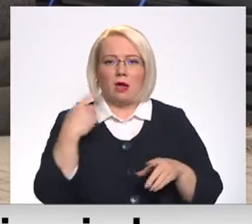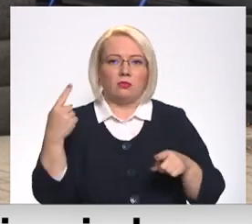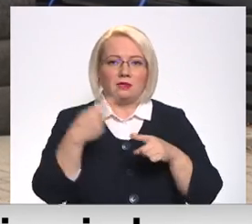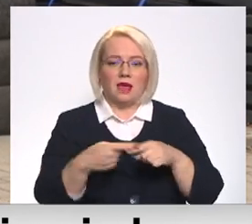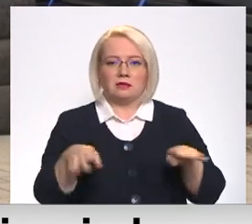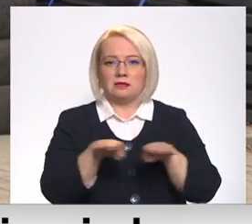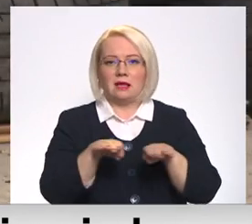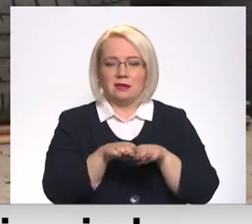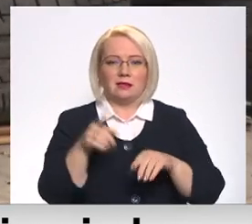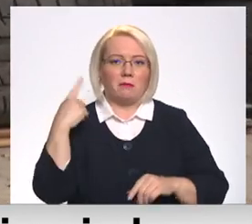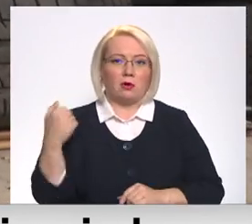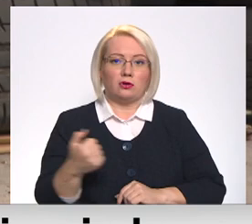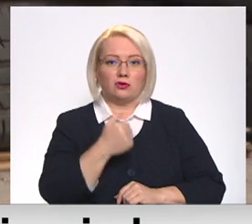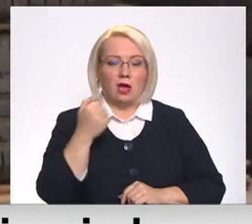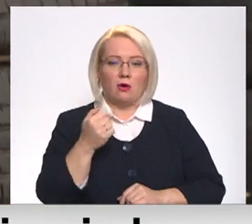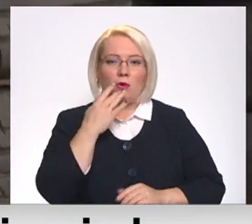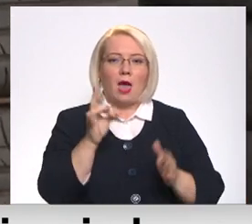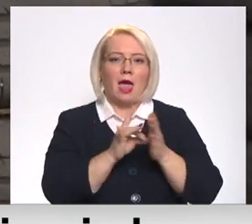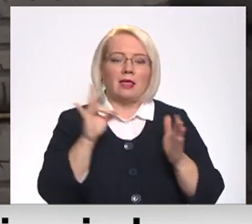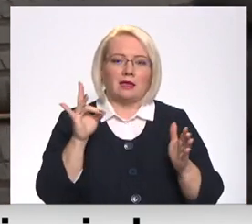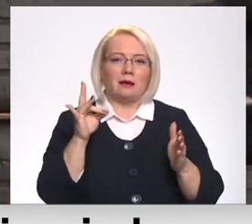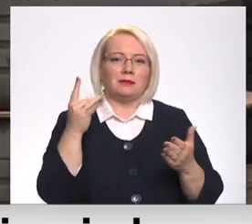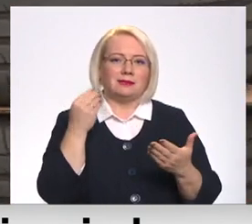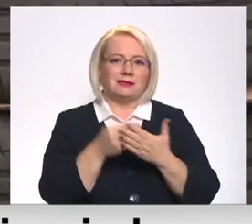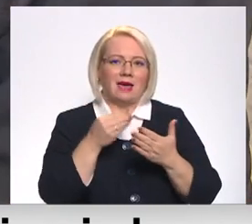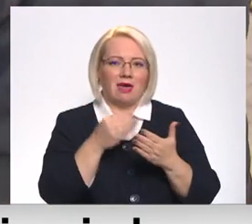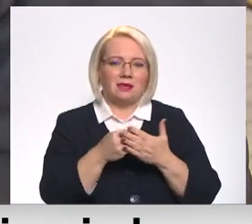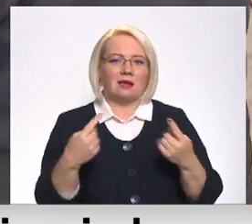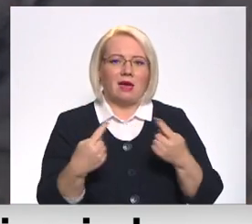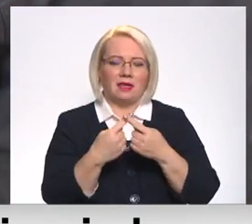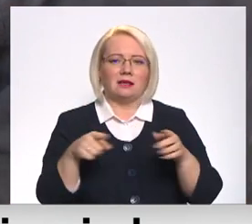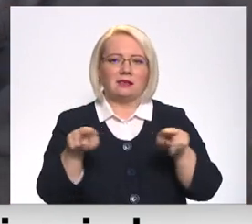pagājušo gadu. Energoresursu cenu kāpums nav izlaidis servisus, tāpēc arī